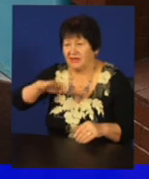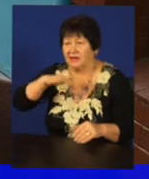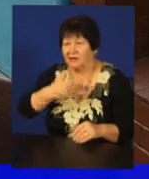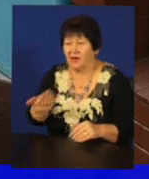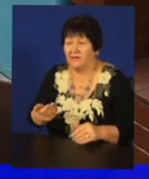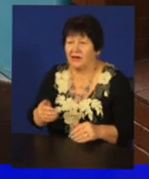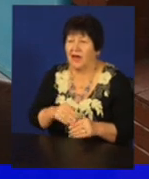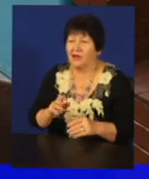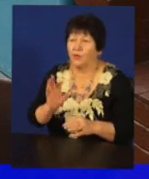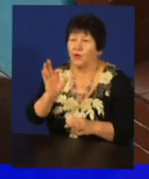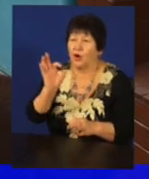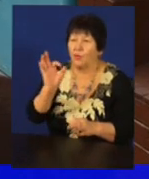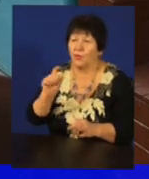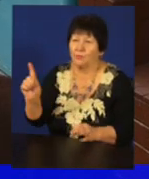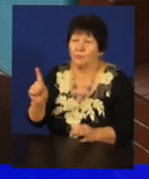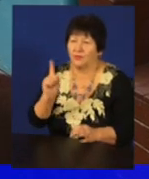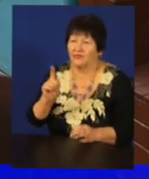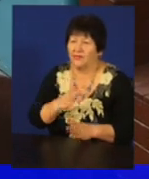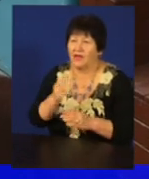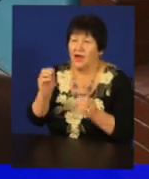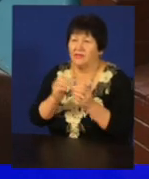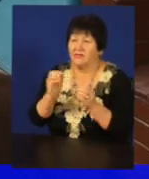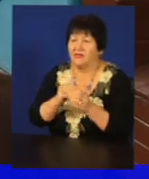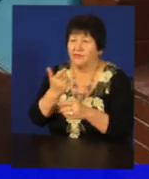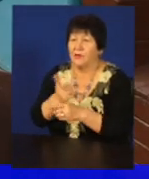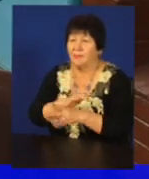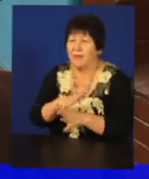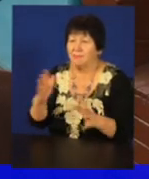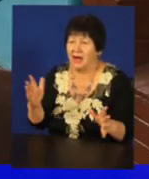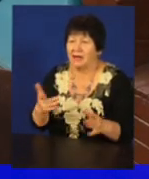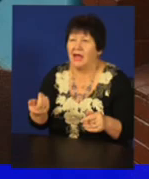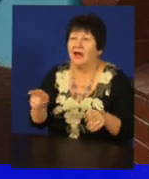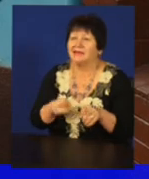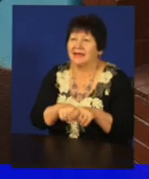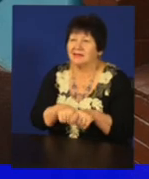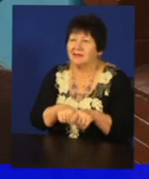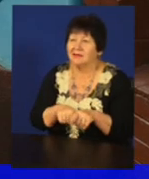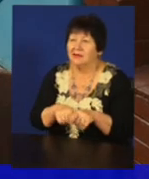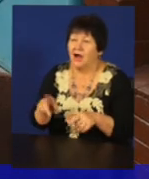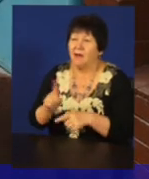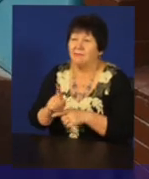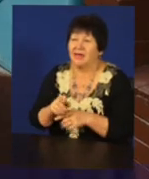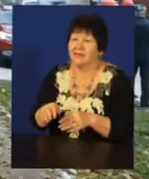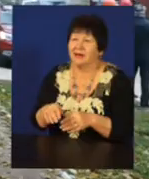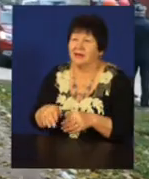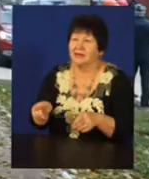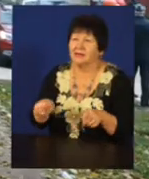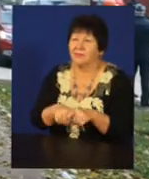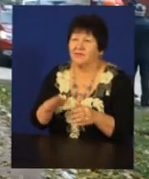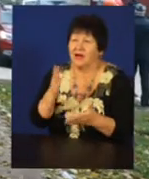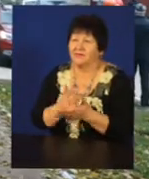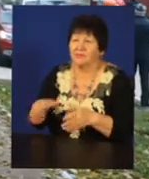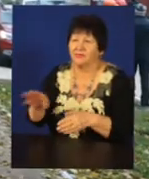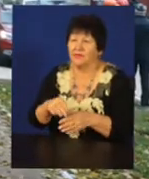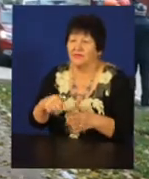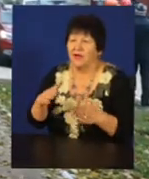noastre are un procent de aproape de 10 ori mai mare decât media care trebuie să fie. Avem toți